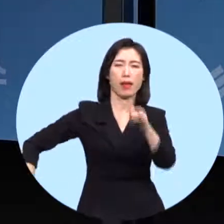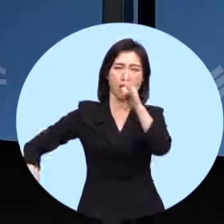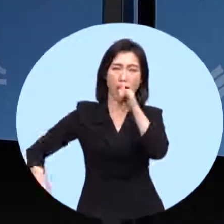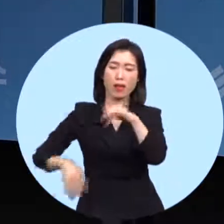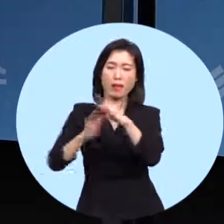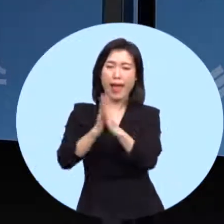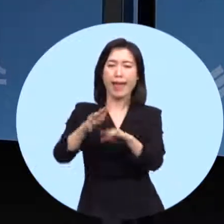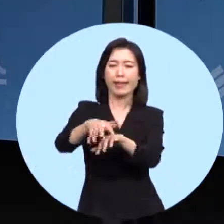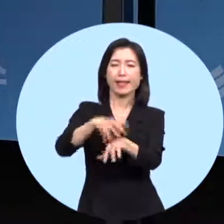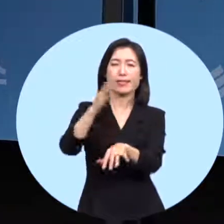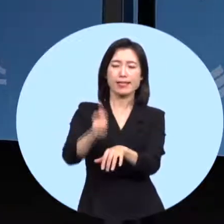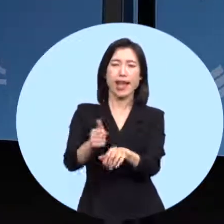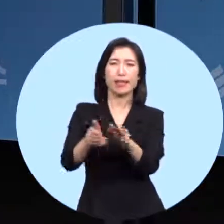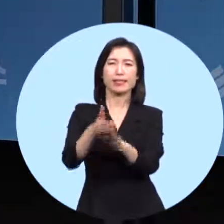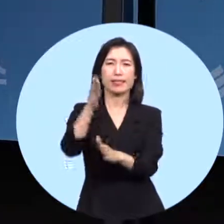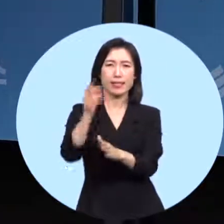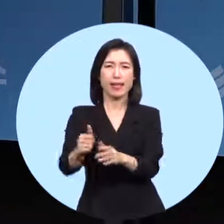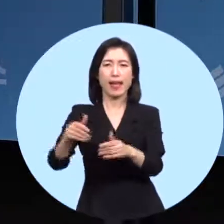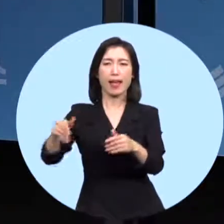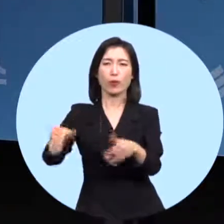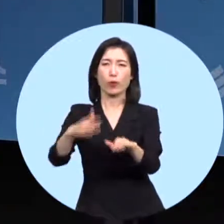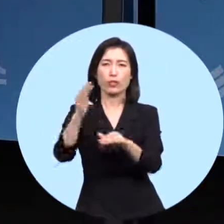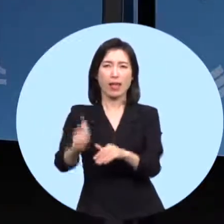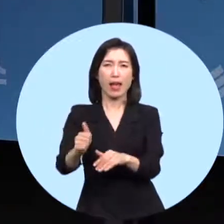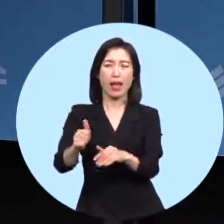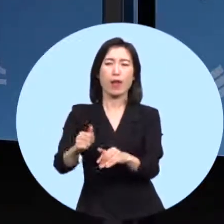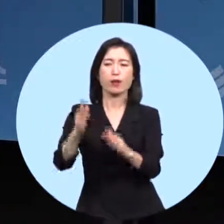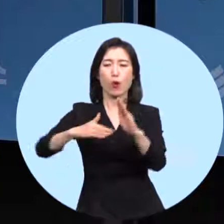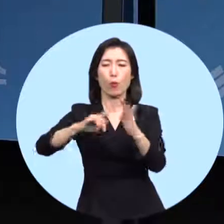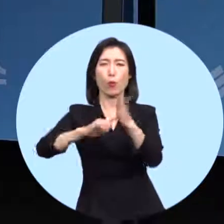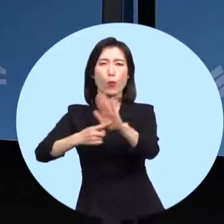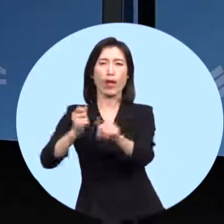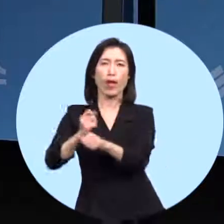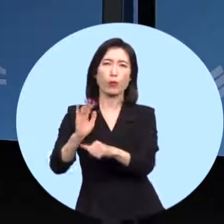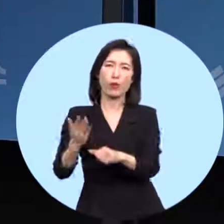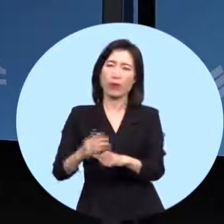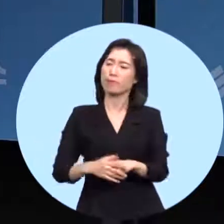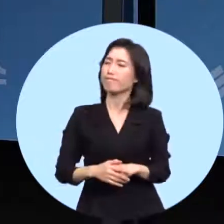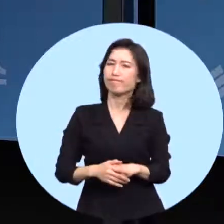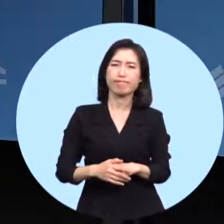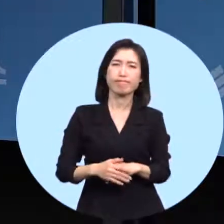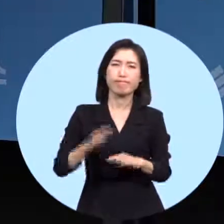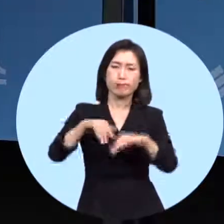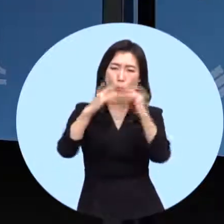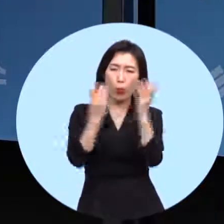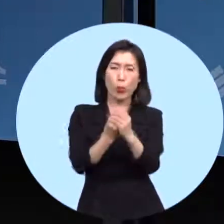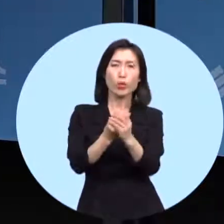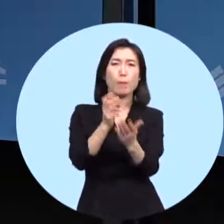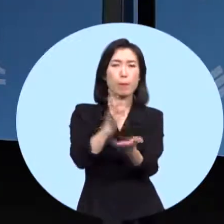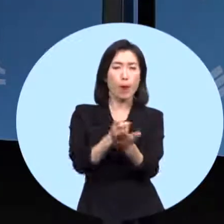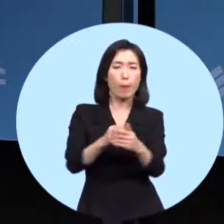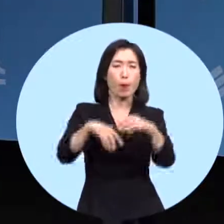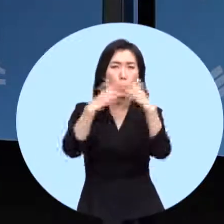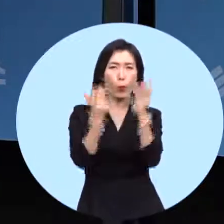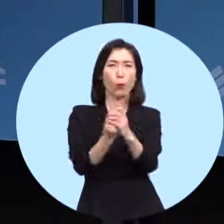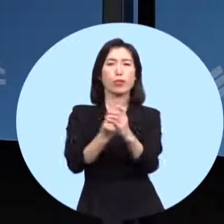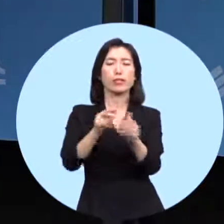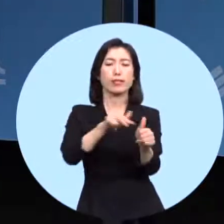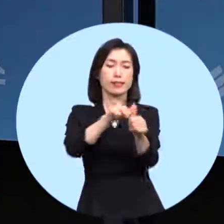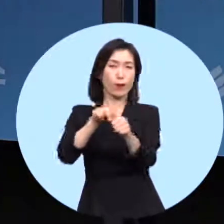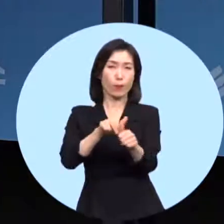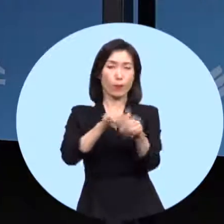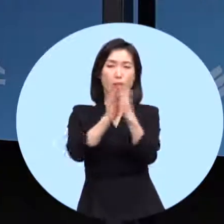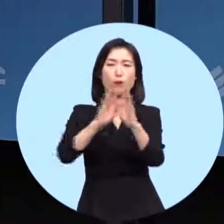관계에서 그치고 있습니다. 법이라는 것이 모름지기 모든 국민들을 대상으로 해야 되는데 그렇지 않고 있다는 거죠.